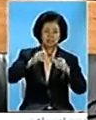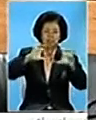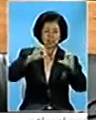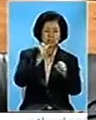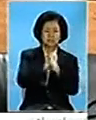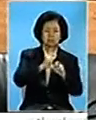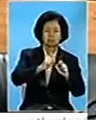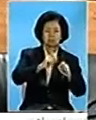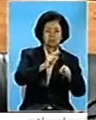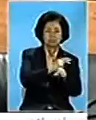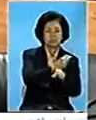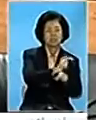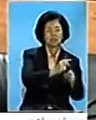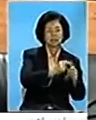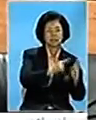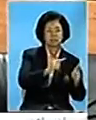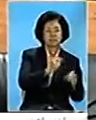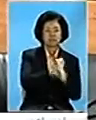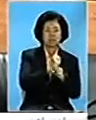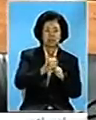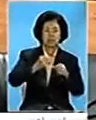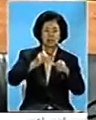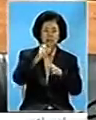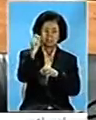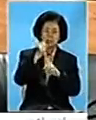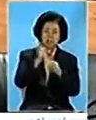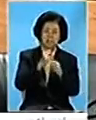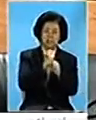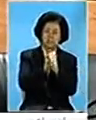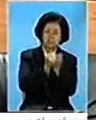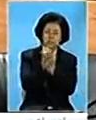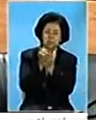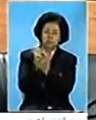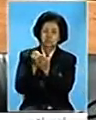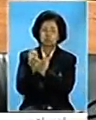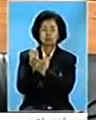ของรัฐสภาเนี่ยมันเดินไปด้วยความถูกต้อง